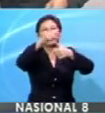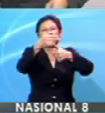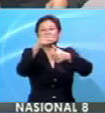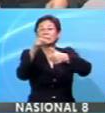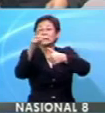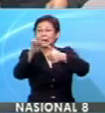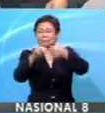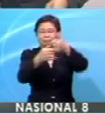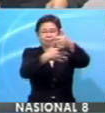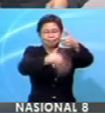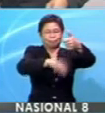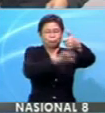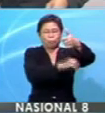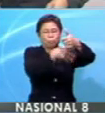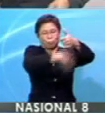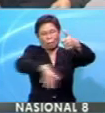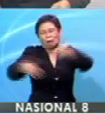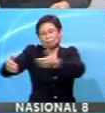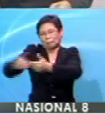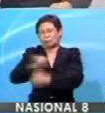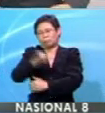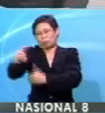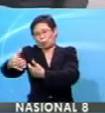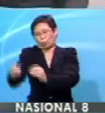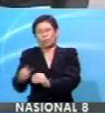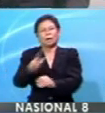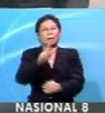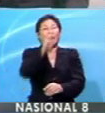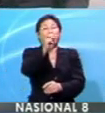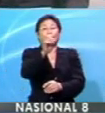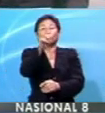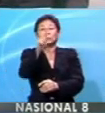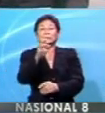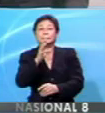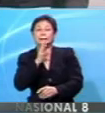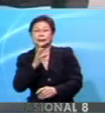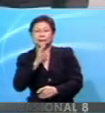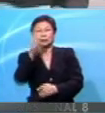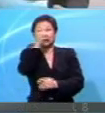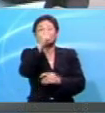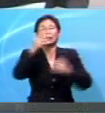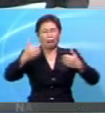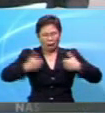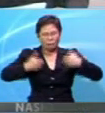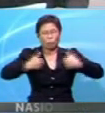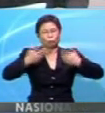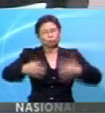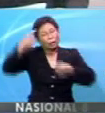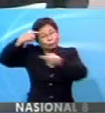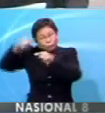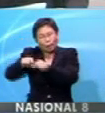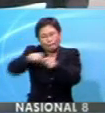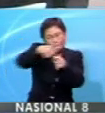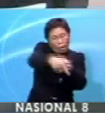dalam negeri lhdn yang terdekat Kementerian kewangan Dalam satu kenyataan berkata kerajaan juga telah bersetuju